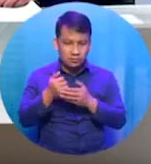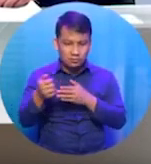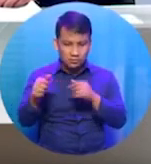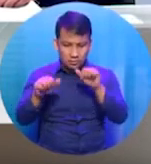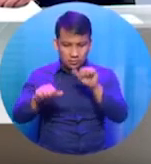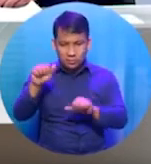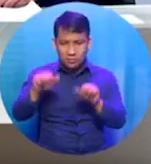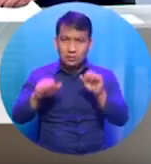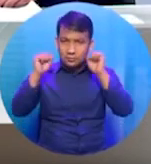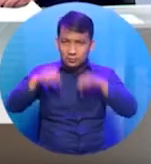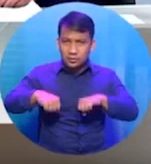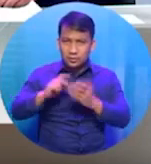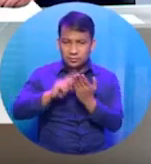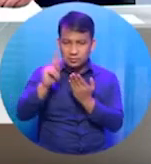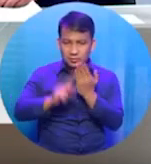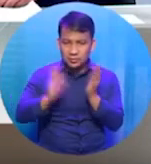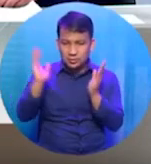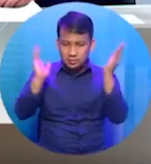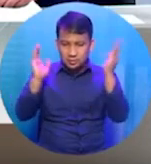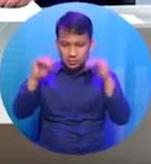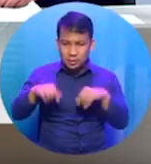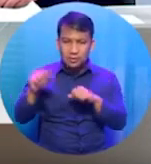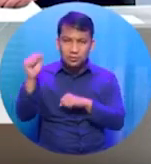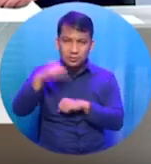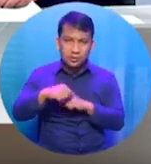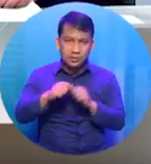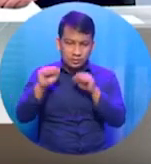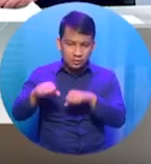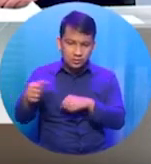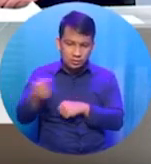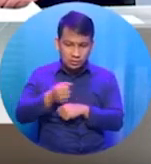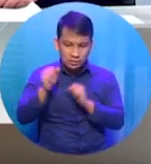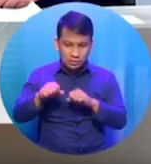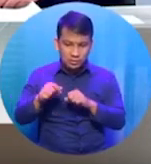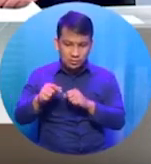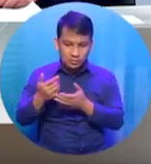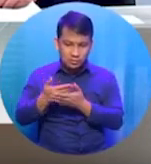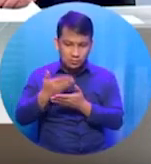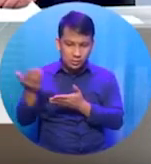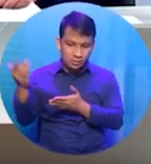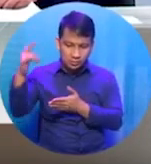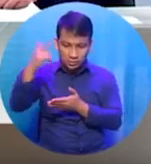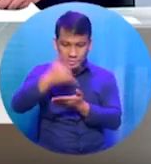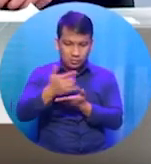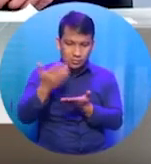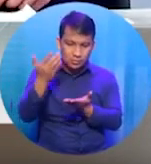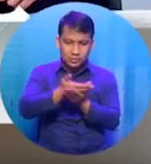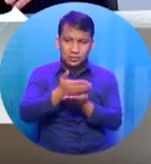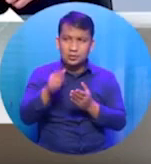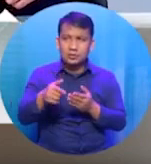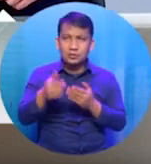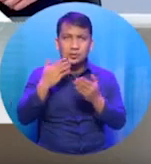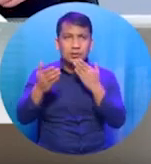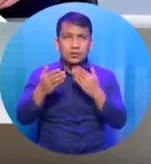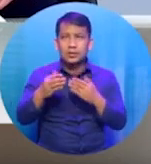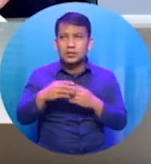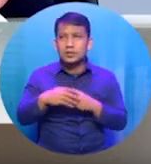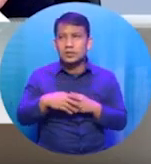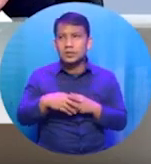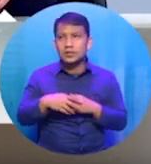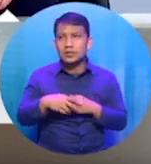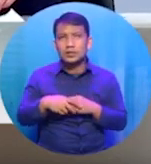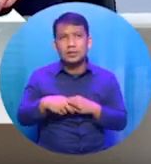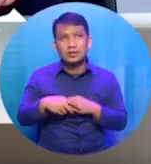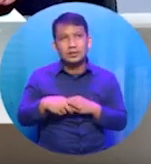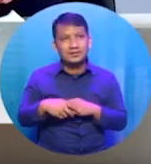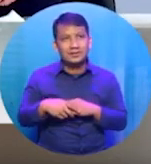sir ng mga possible programs and services niya na pwede i-avail pagdating niya po dito sa Pilipinas. Maraming salamat kung totoo nga po lahat